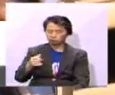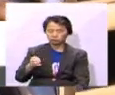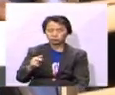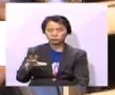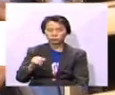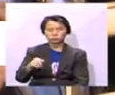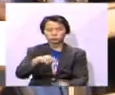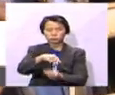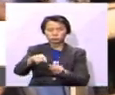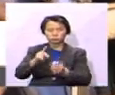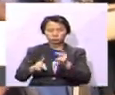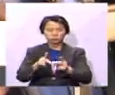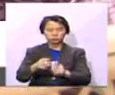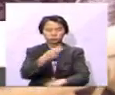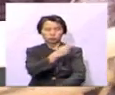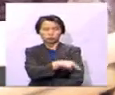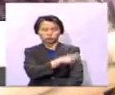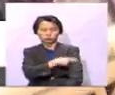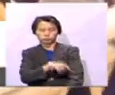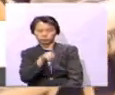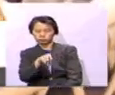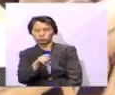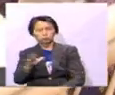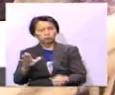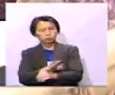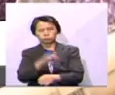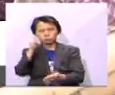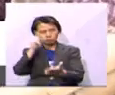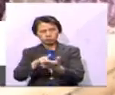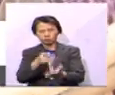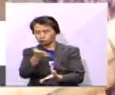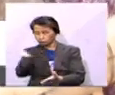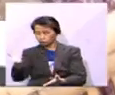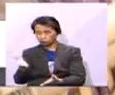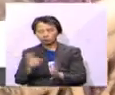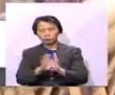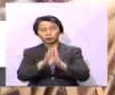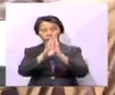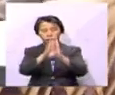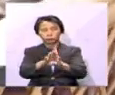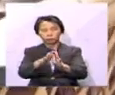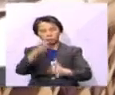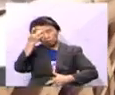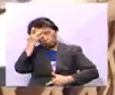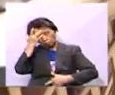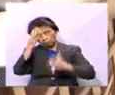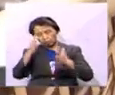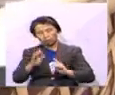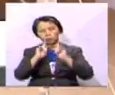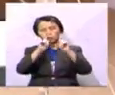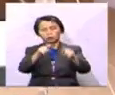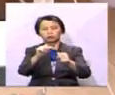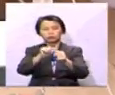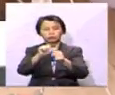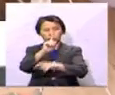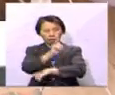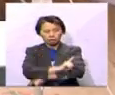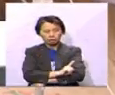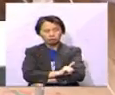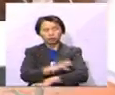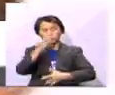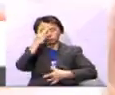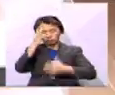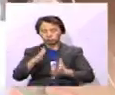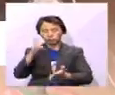Uhia, Hospital Medan Malaysia ini cukup dikenali ramai. Buktinya, pesakit datang setiap hari. Biasanya pesakit yang